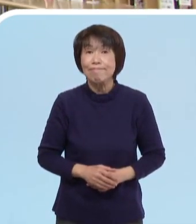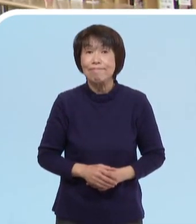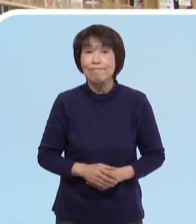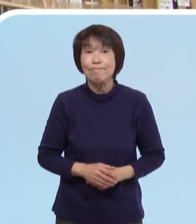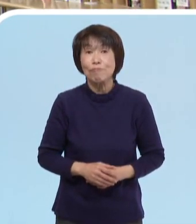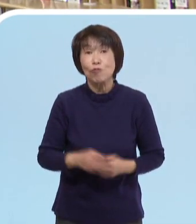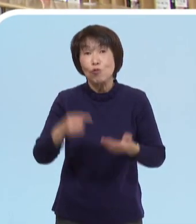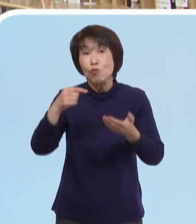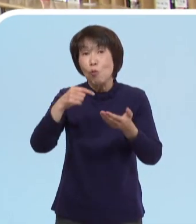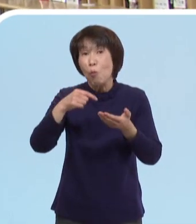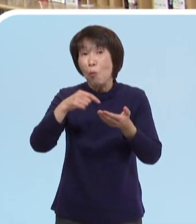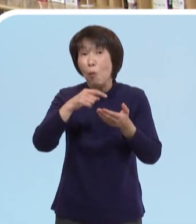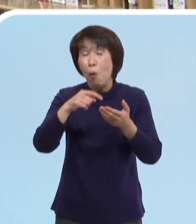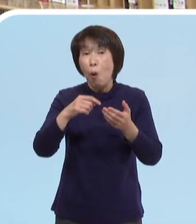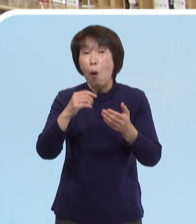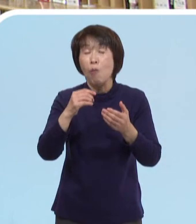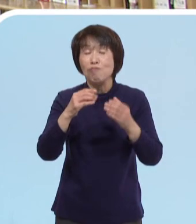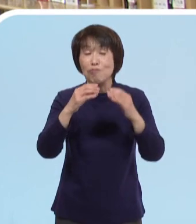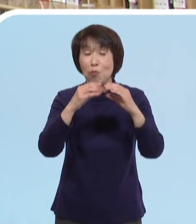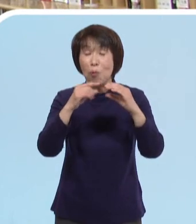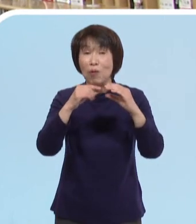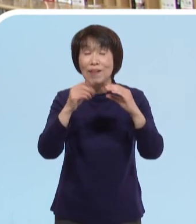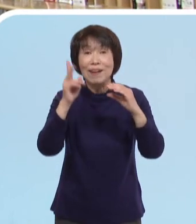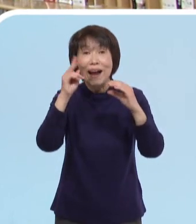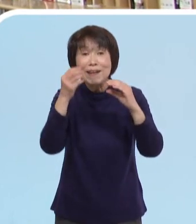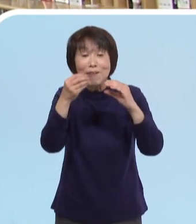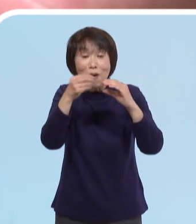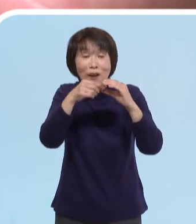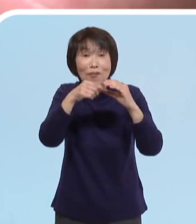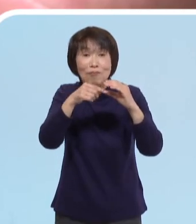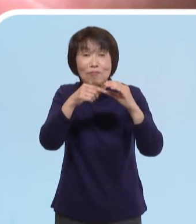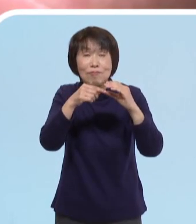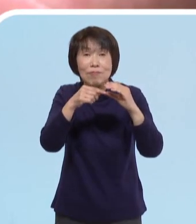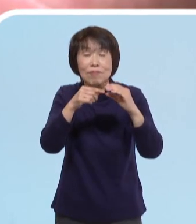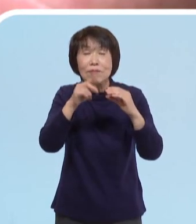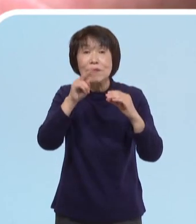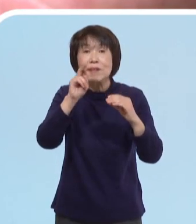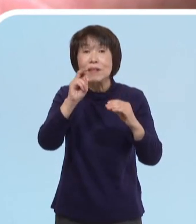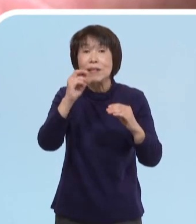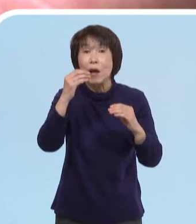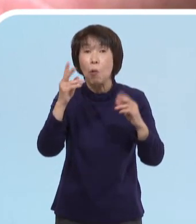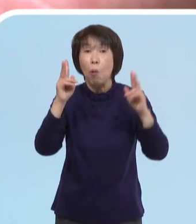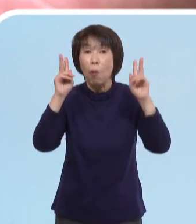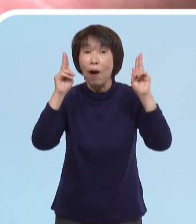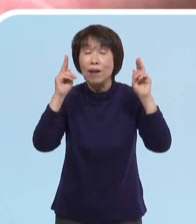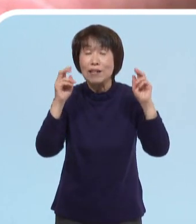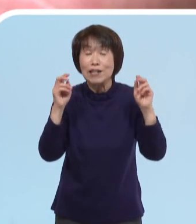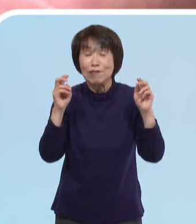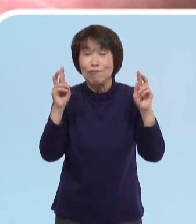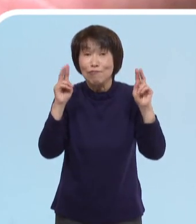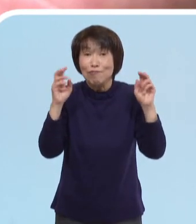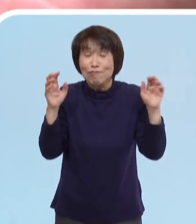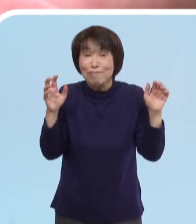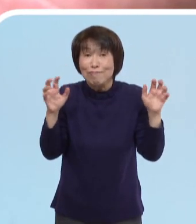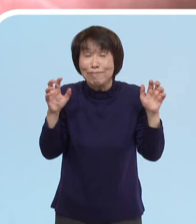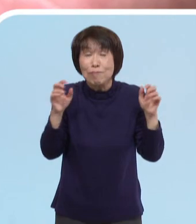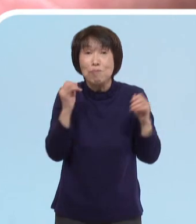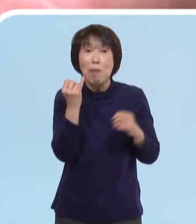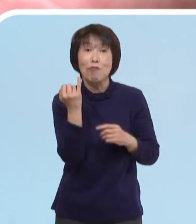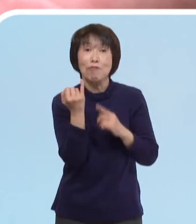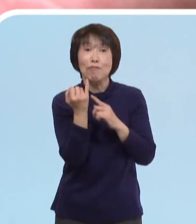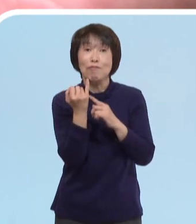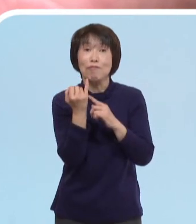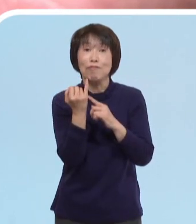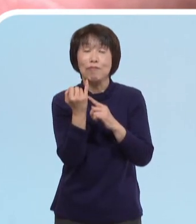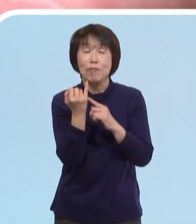こちらですね。コロッケの中にカニがたっぷり入ってます。 セコガニとはズワイガニのメスの